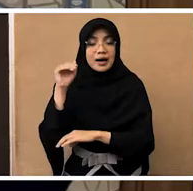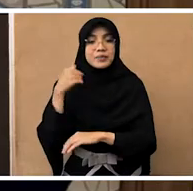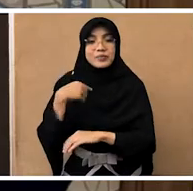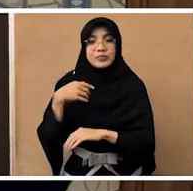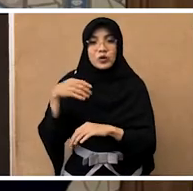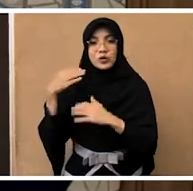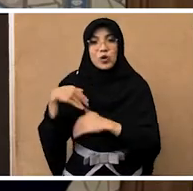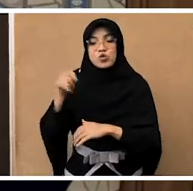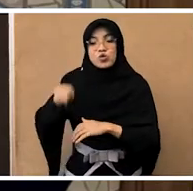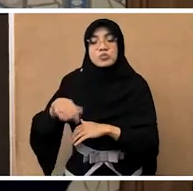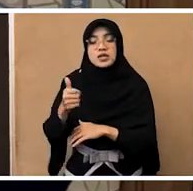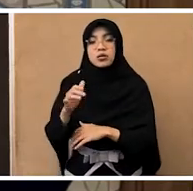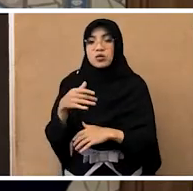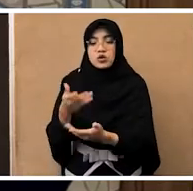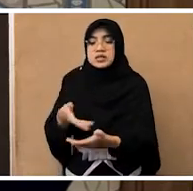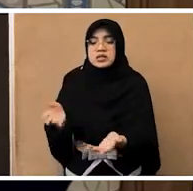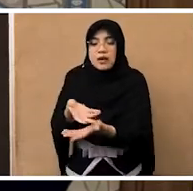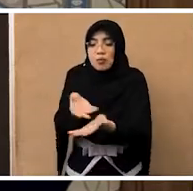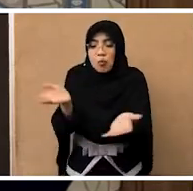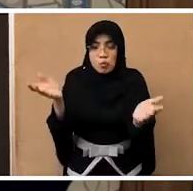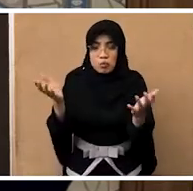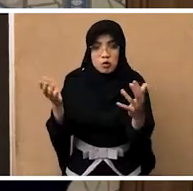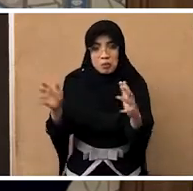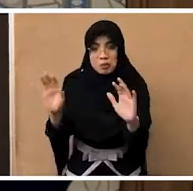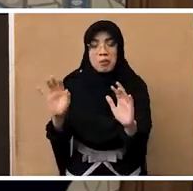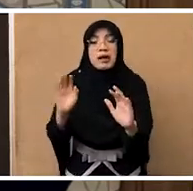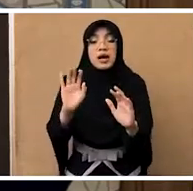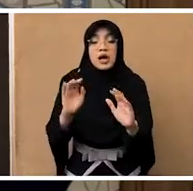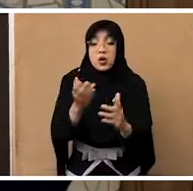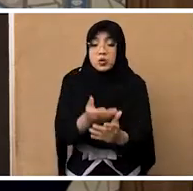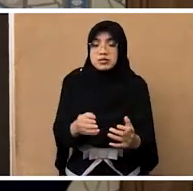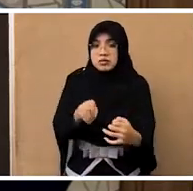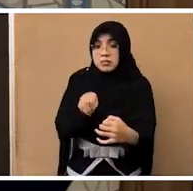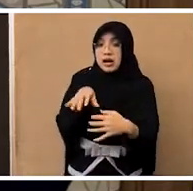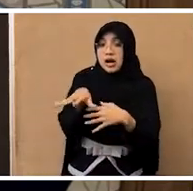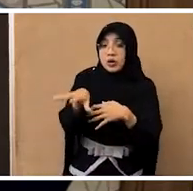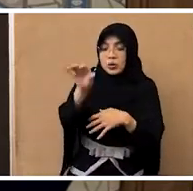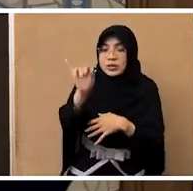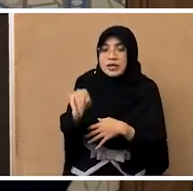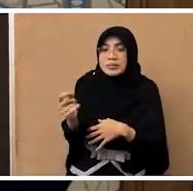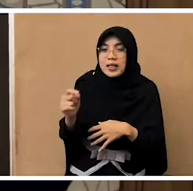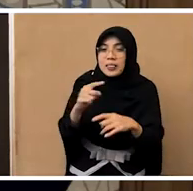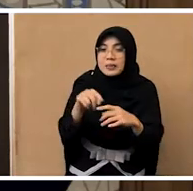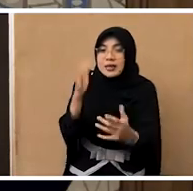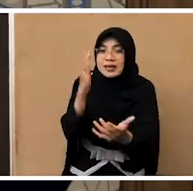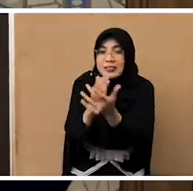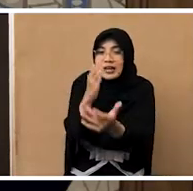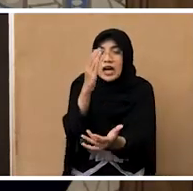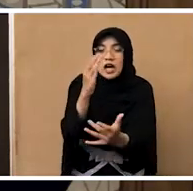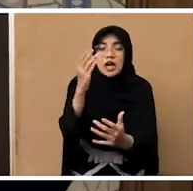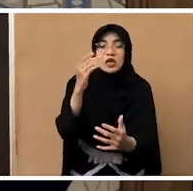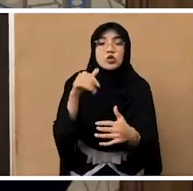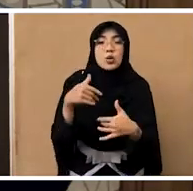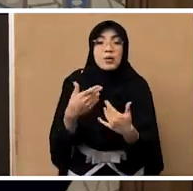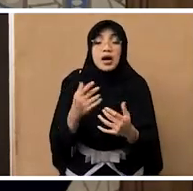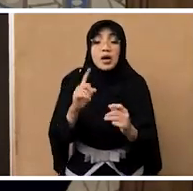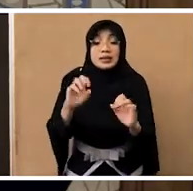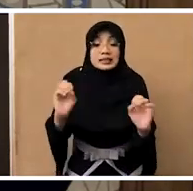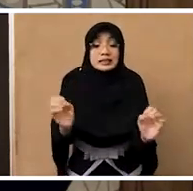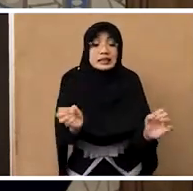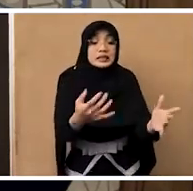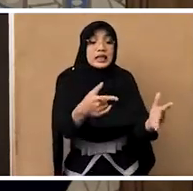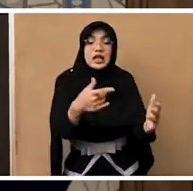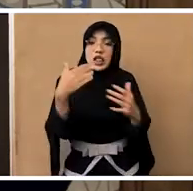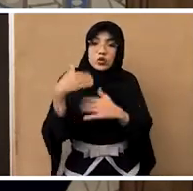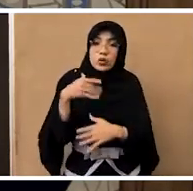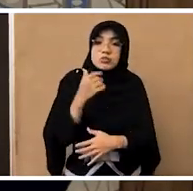terlepas dari kondisinya seperti apa Nah kondisinya bisa berpengaruh tapi yang jadi titik tekan keputusannya adalah ketika kejadian dia